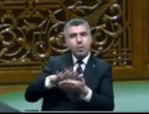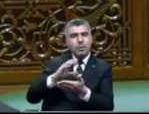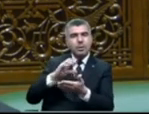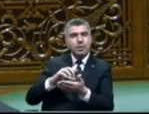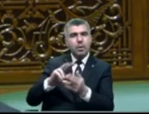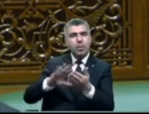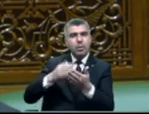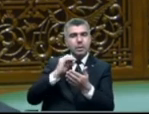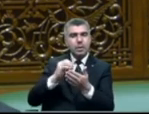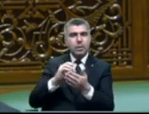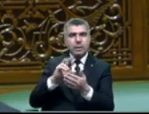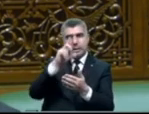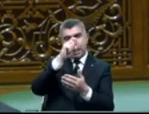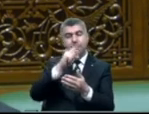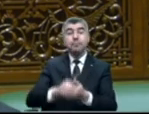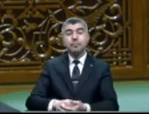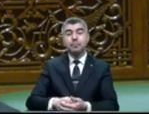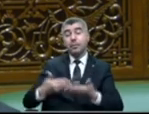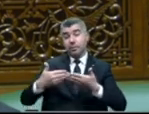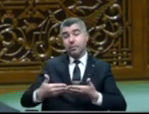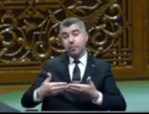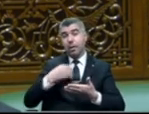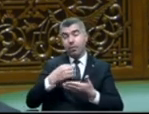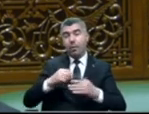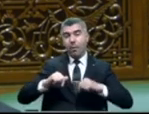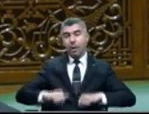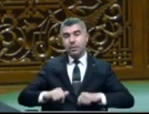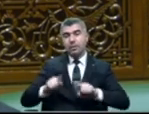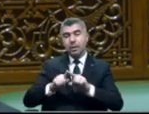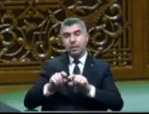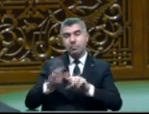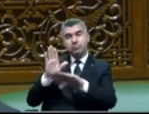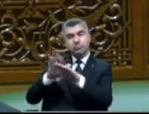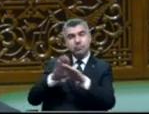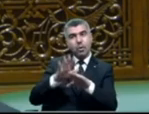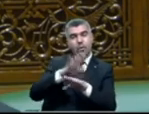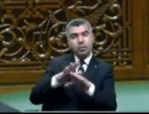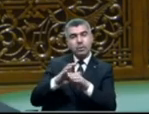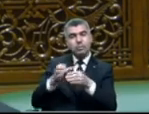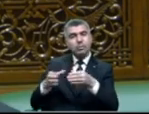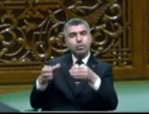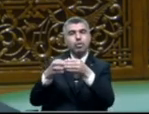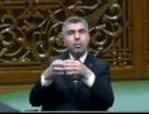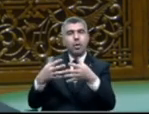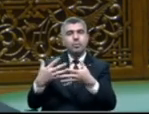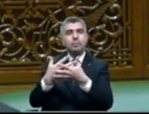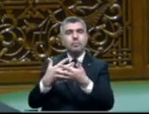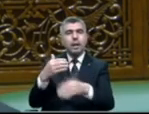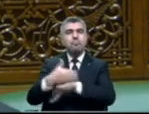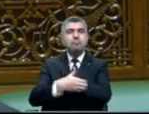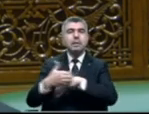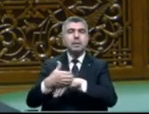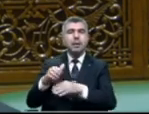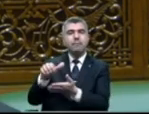في تفاقم مستمر. هنا السي الوزير ندعو إلى تعميم الجميع الفلاحي إلى صغار الفلاحين،